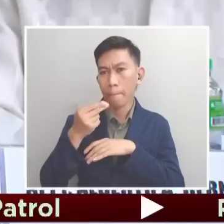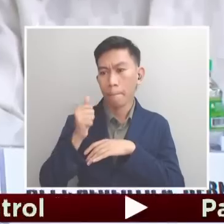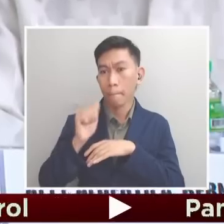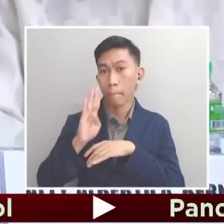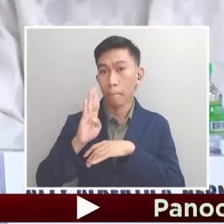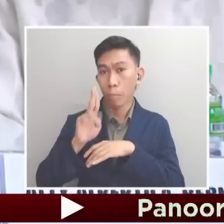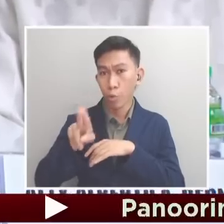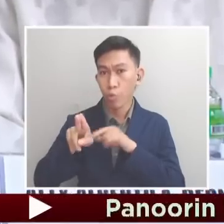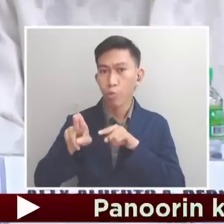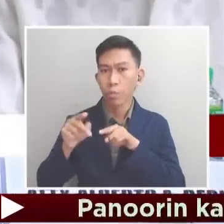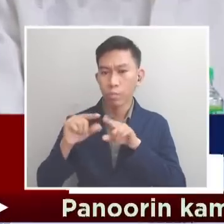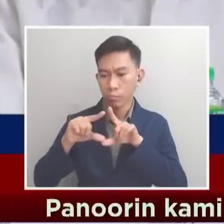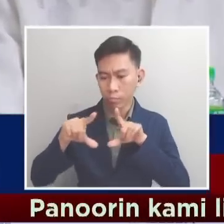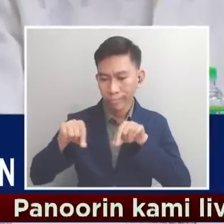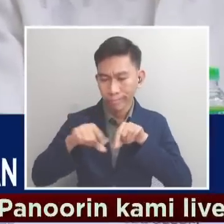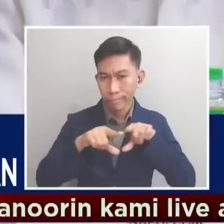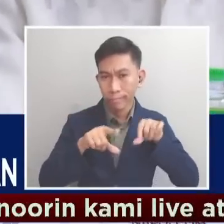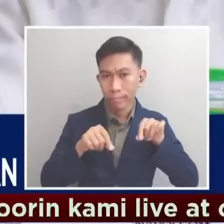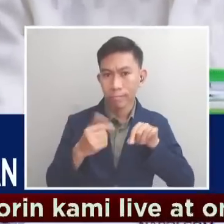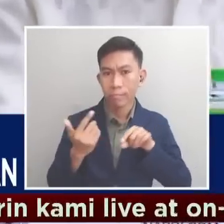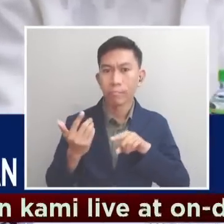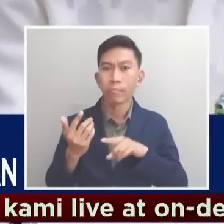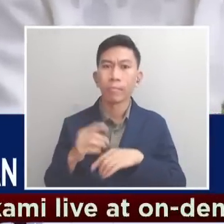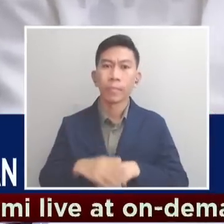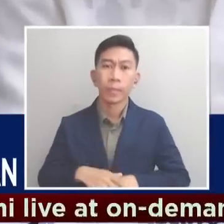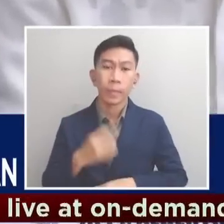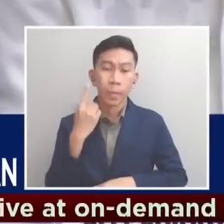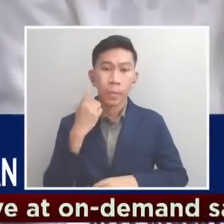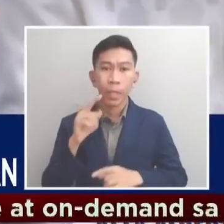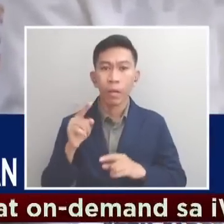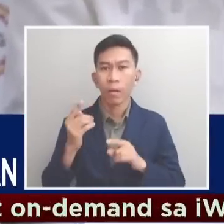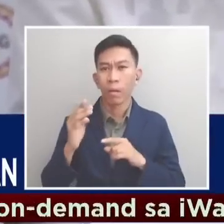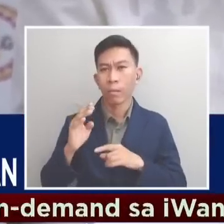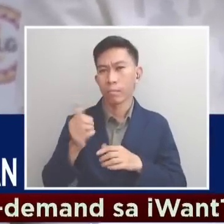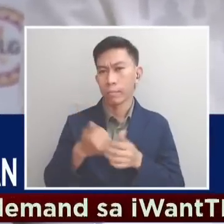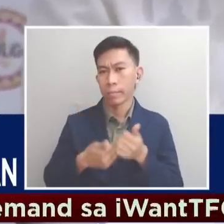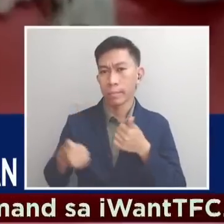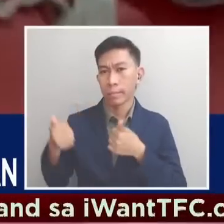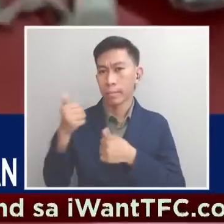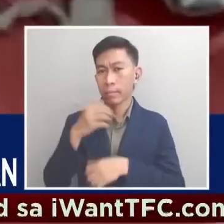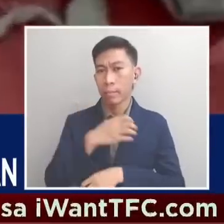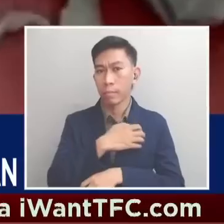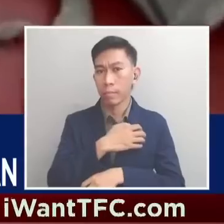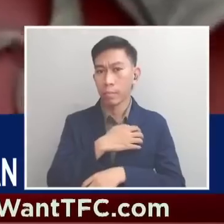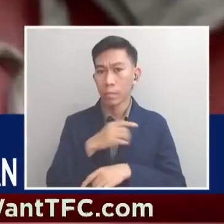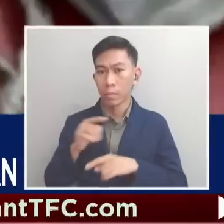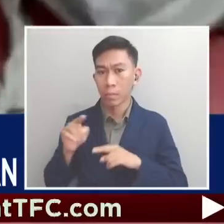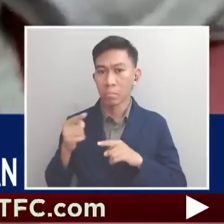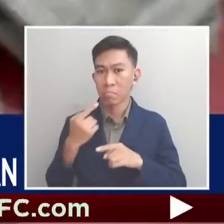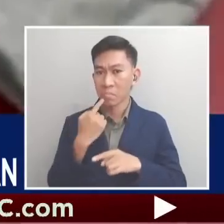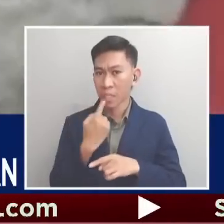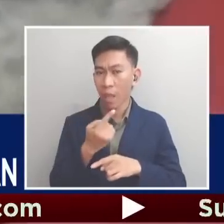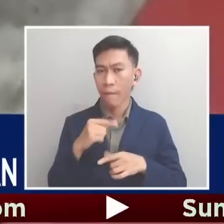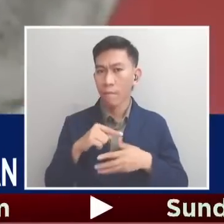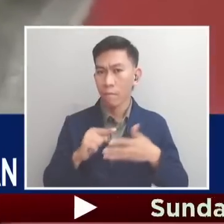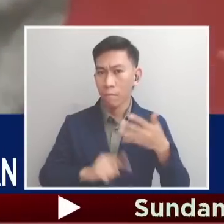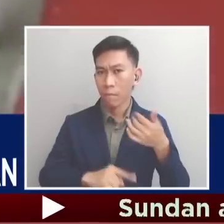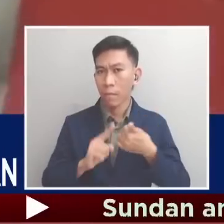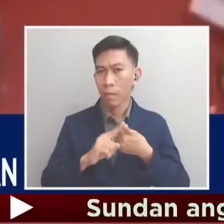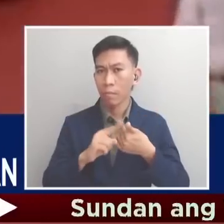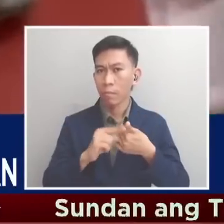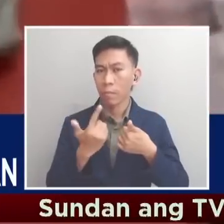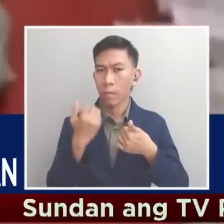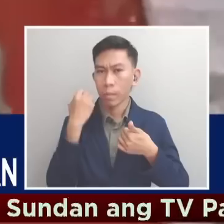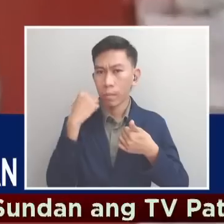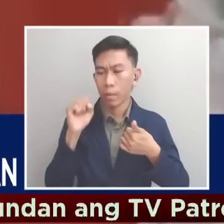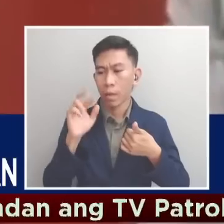DILG Secretary Benjamin Abalos, kabilang sa mga isinampang reklamo ang paglabag sa Republic Act 3019